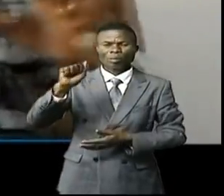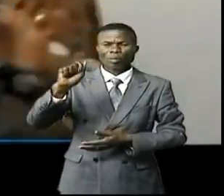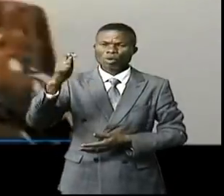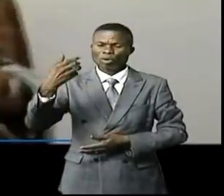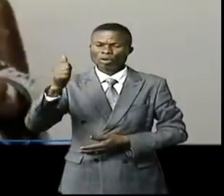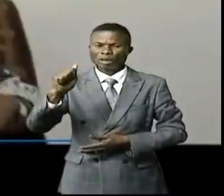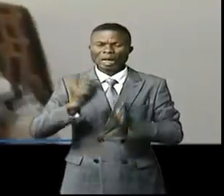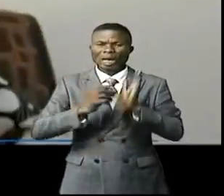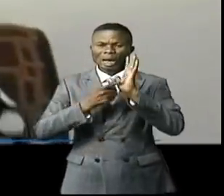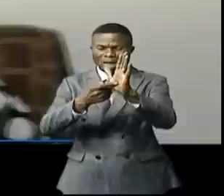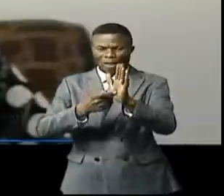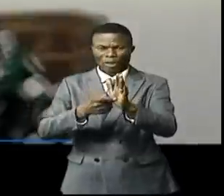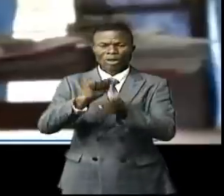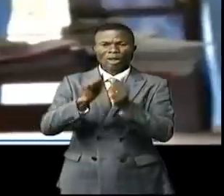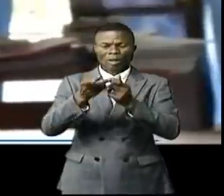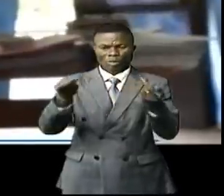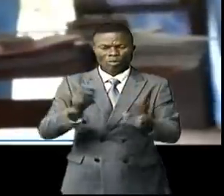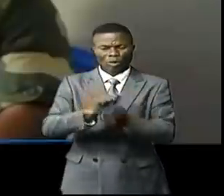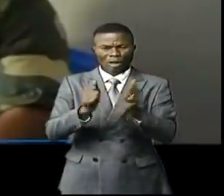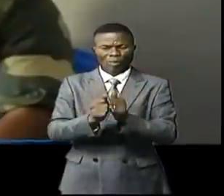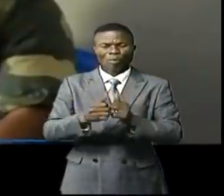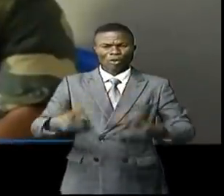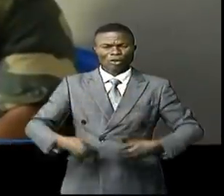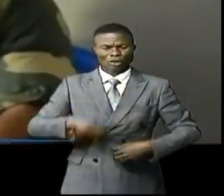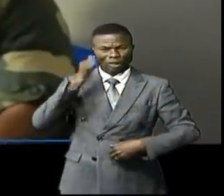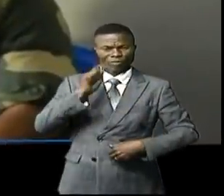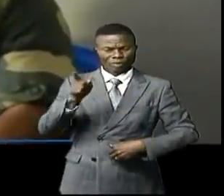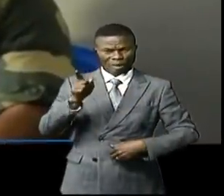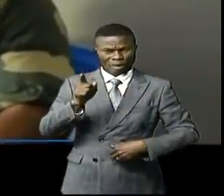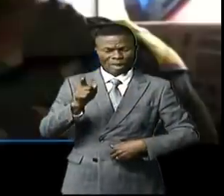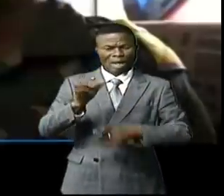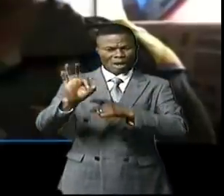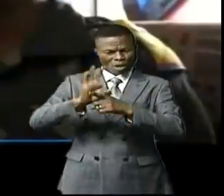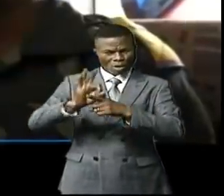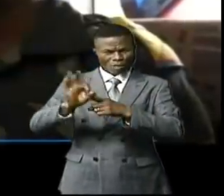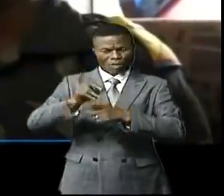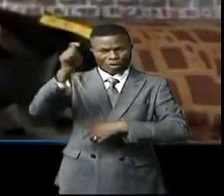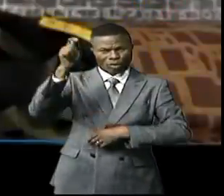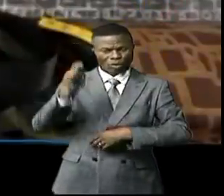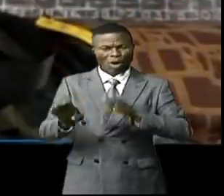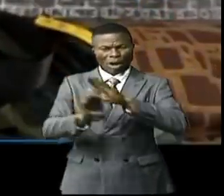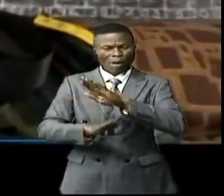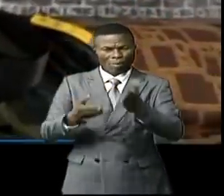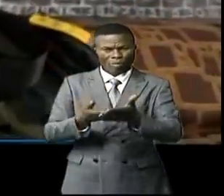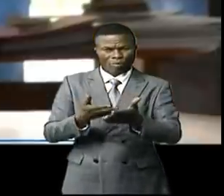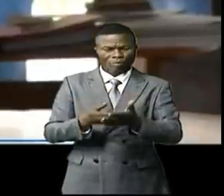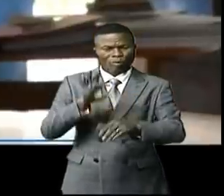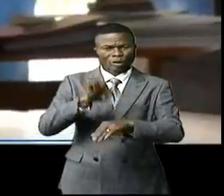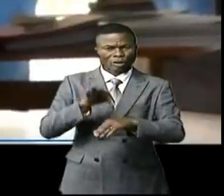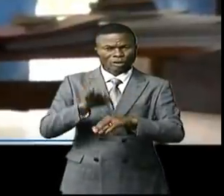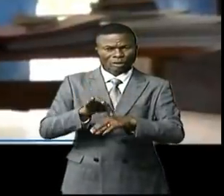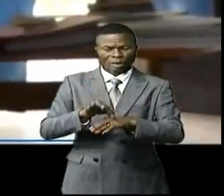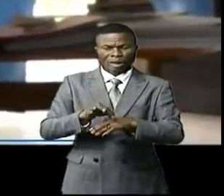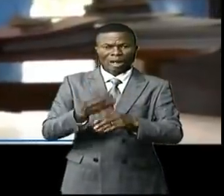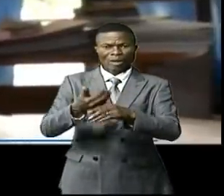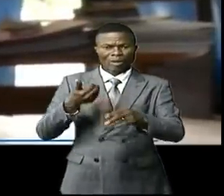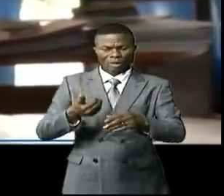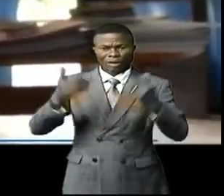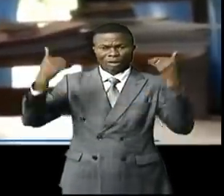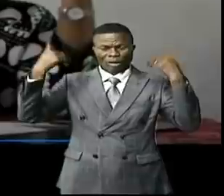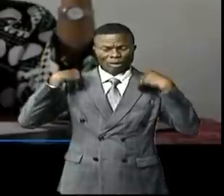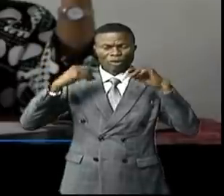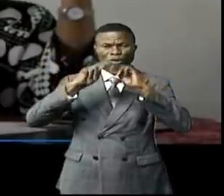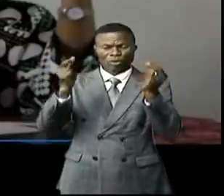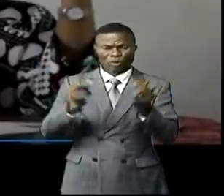lui a présenté les points de situation de ces nouvelles recrues qui sont au stade de formation militaire des bases. Occasion faisant les larrons, le chef de